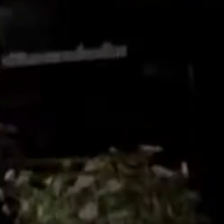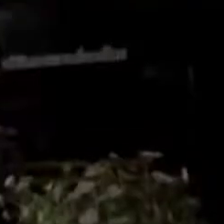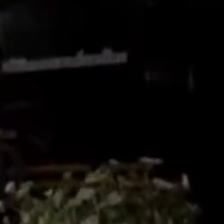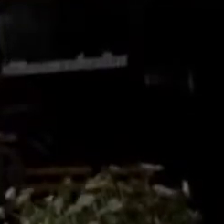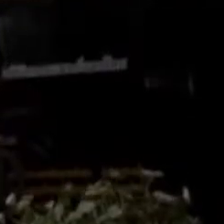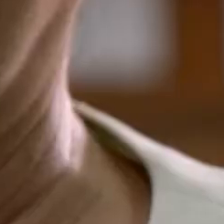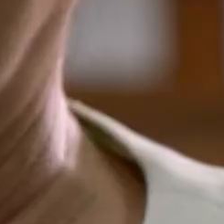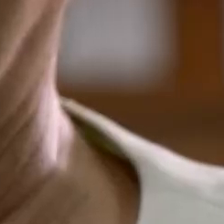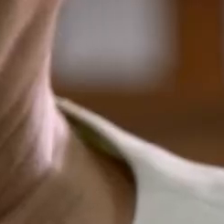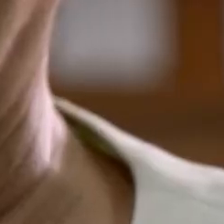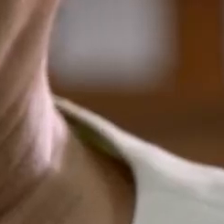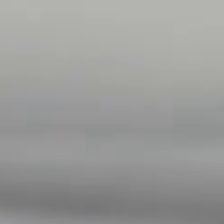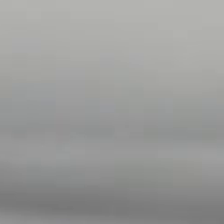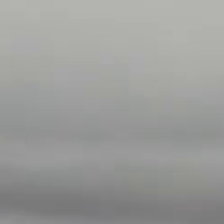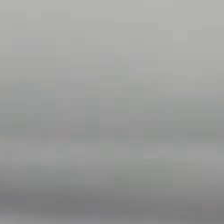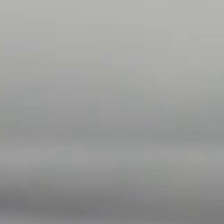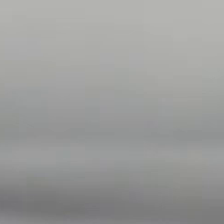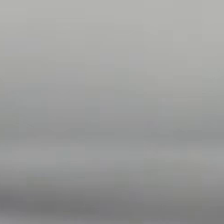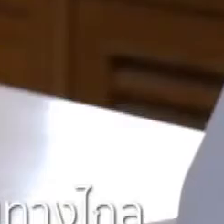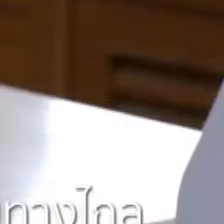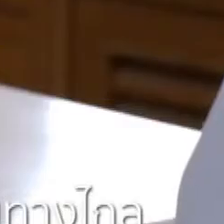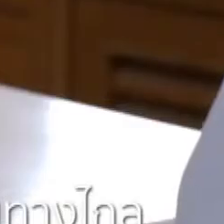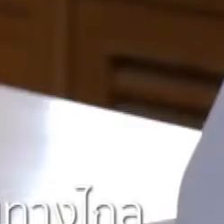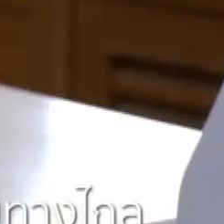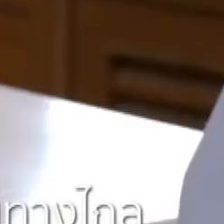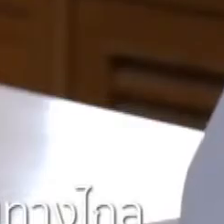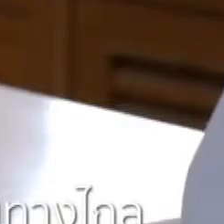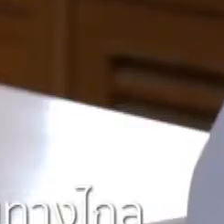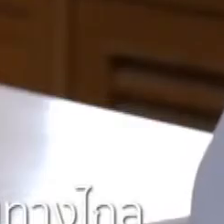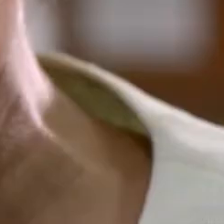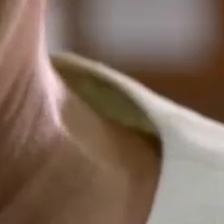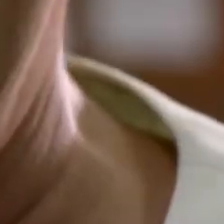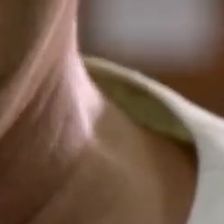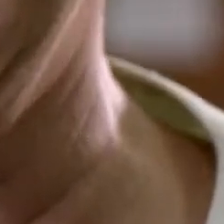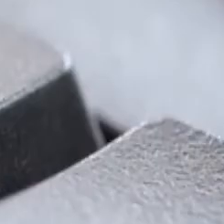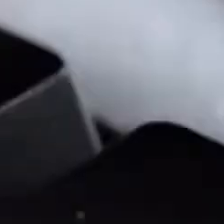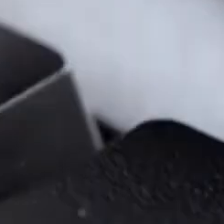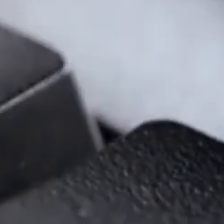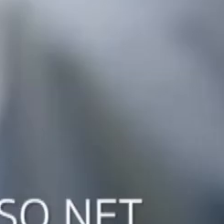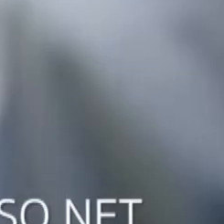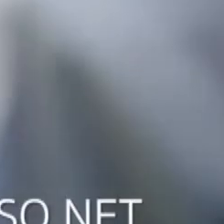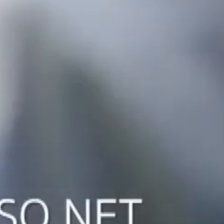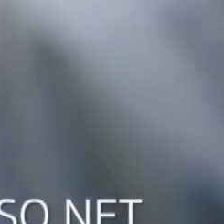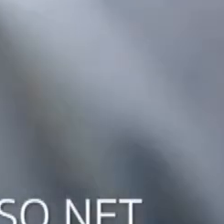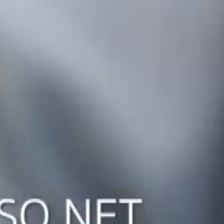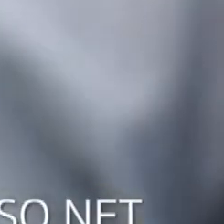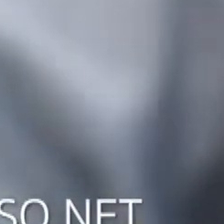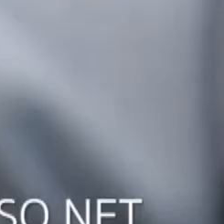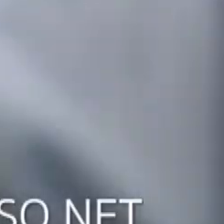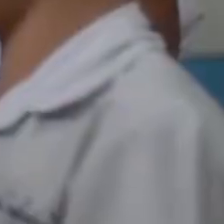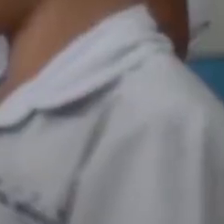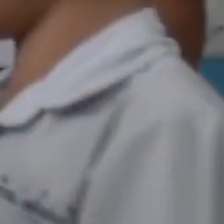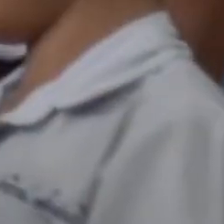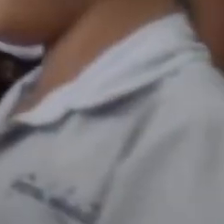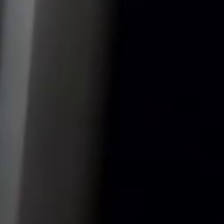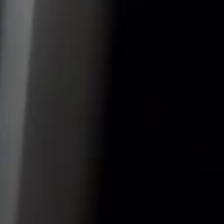นี่เป็นความสุขของคนไทยจำนวนหนึ่งที่ได้เข้าถึงสุขภาพที่ดีเข้าถึงการศึกษาที่เท่า